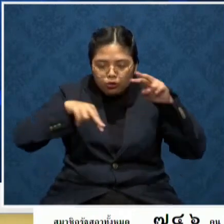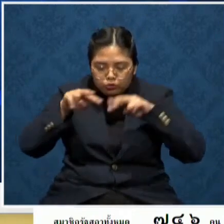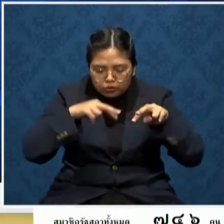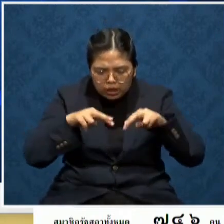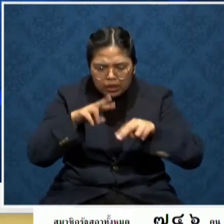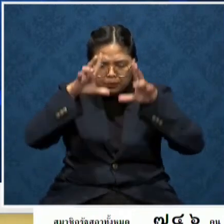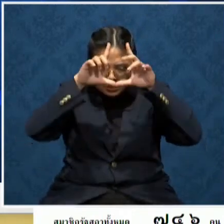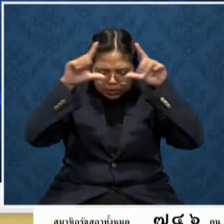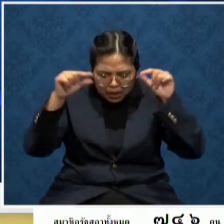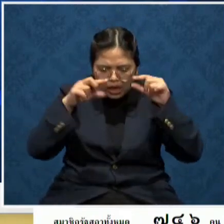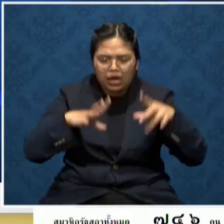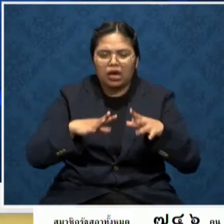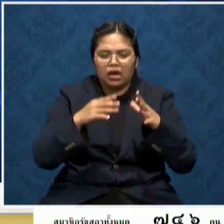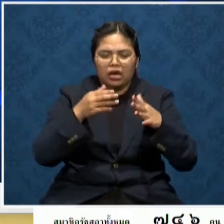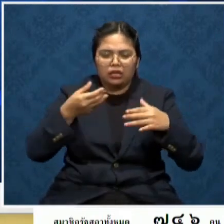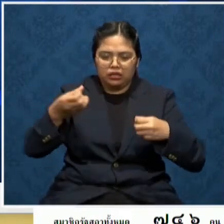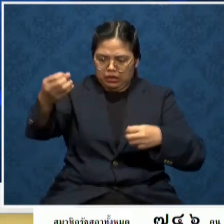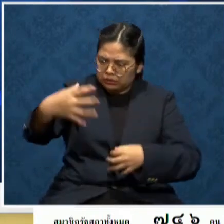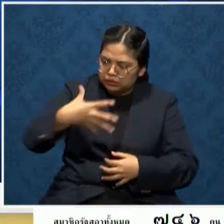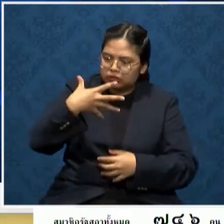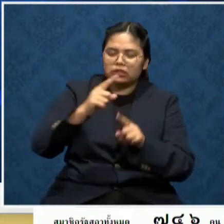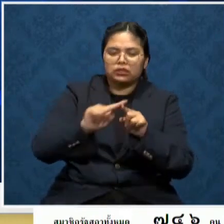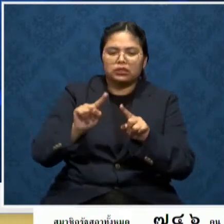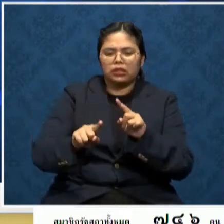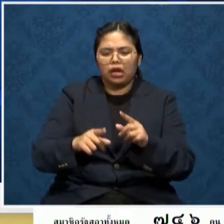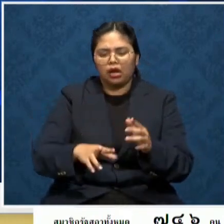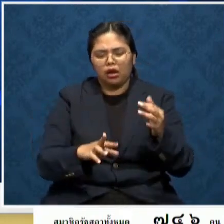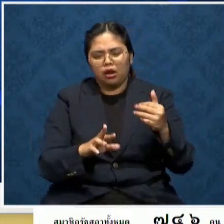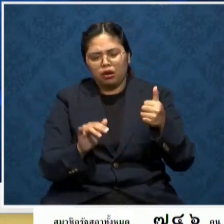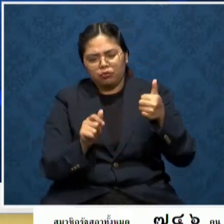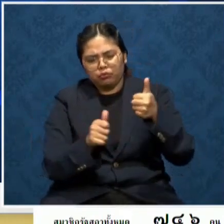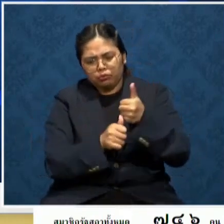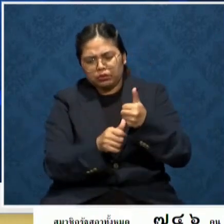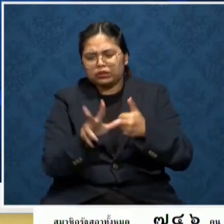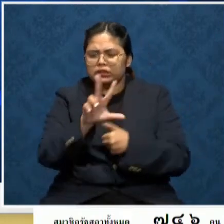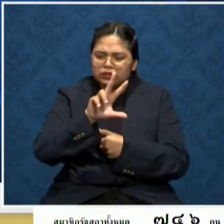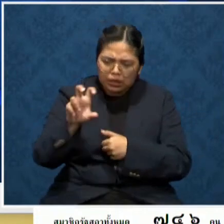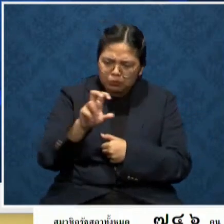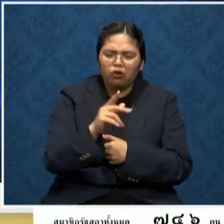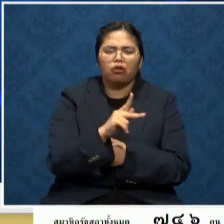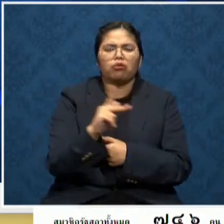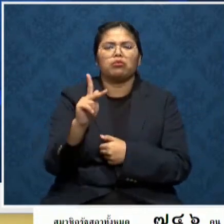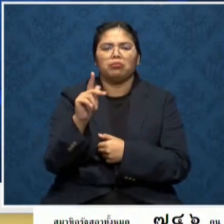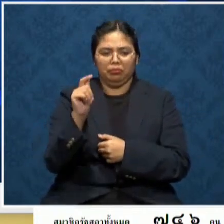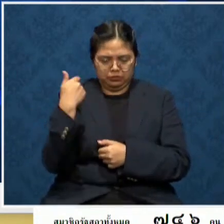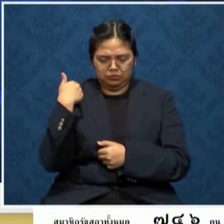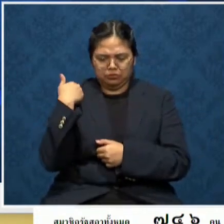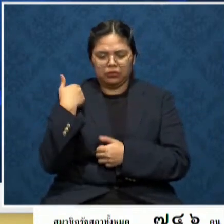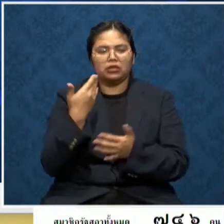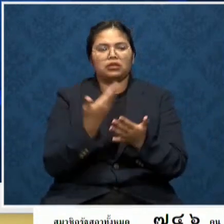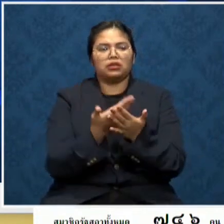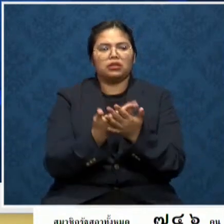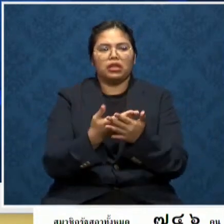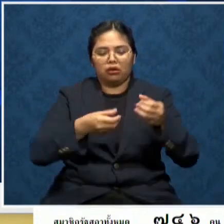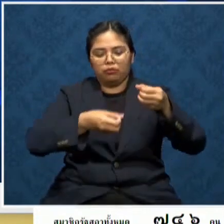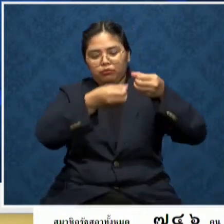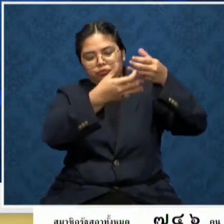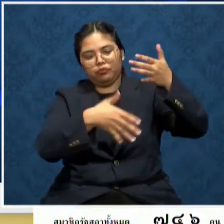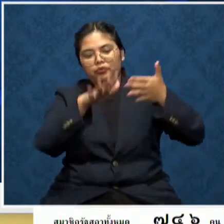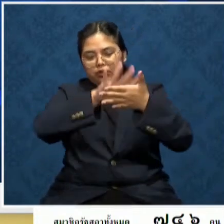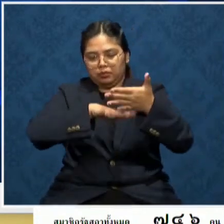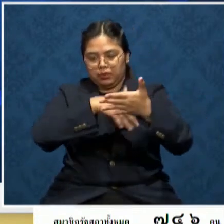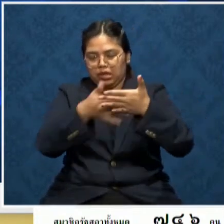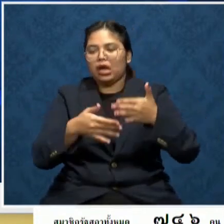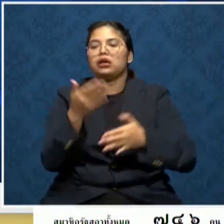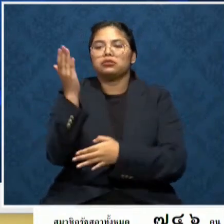นิกแพทย์500 บาทพูชพยาบาได้ประมาณวัลล 300 กวบาทเทานั้นพวกเราคไมต้องแลกใจนะครับ เท่าวันหนึ่ง